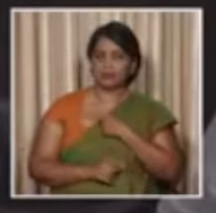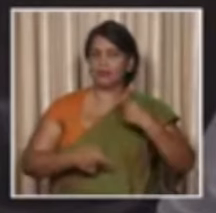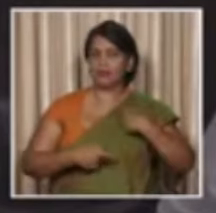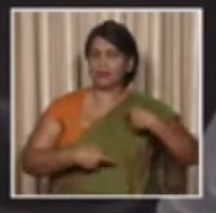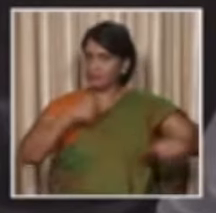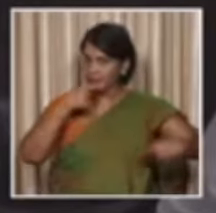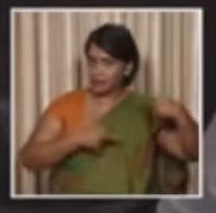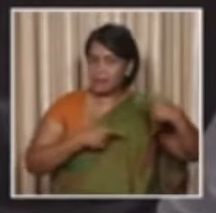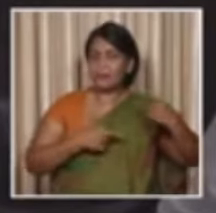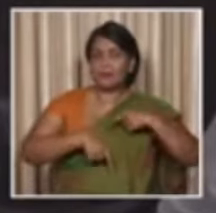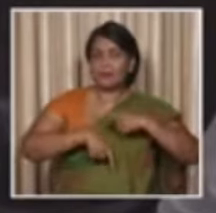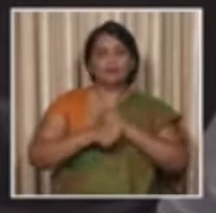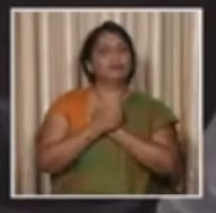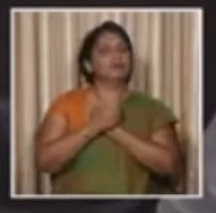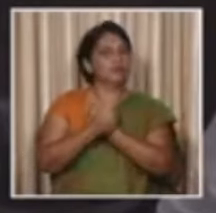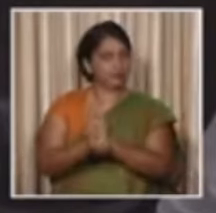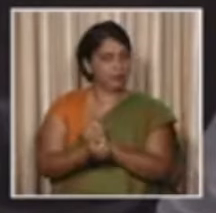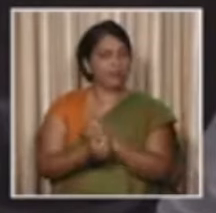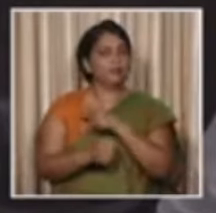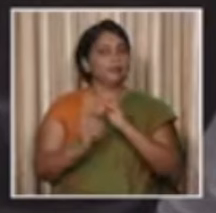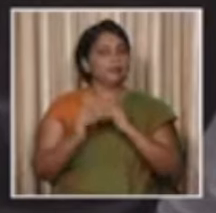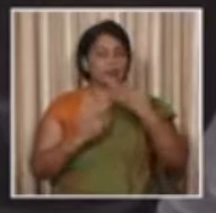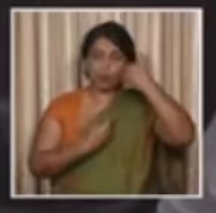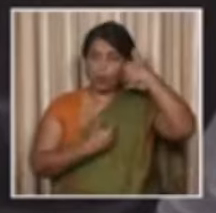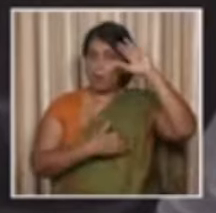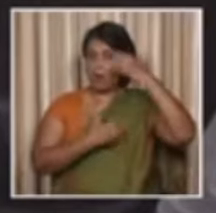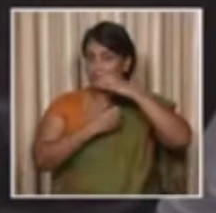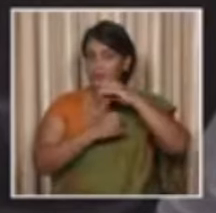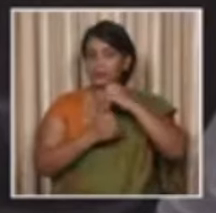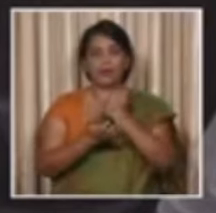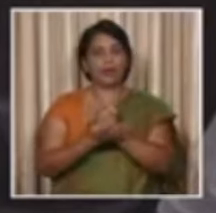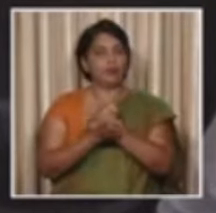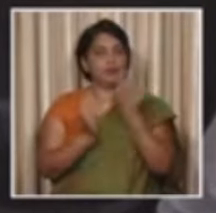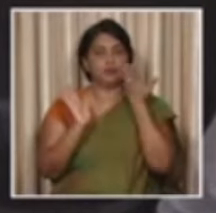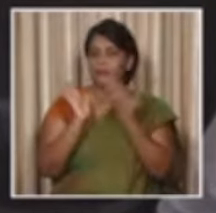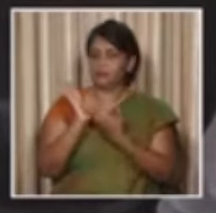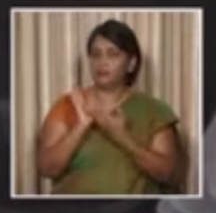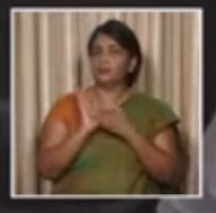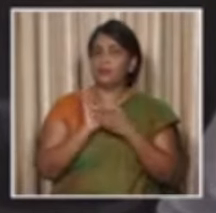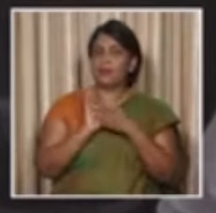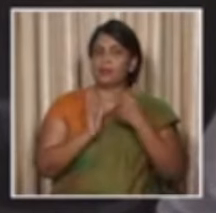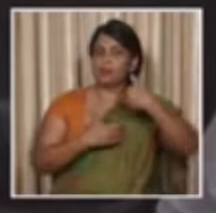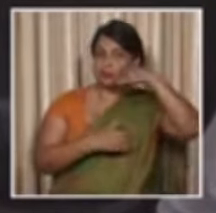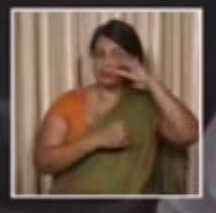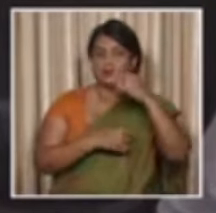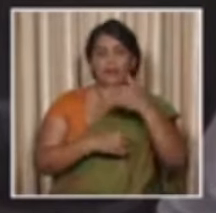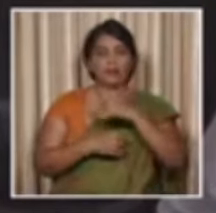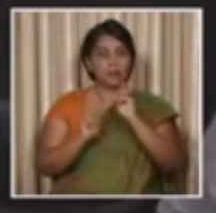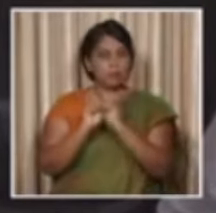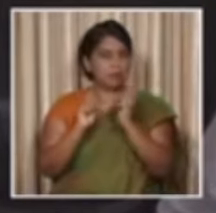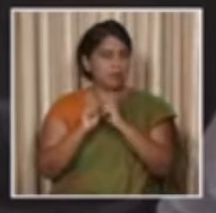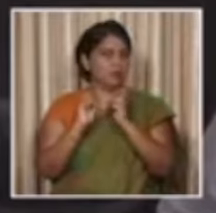அவர்கள் என்ன செய்தார்கள், தொல்பொருள் திணைக்களத்திடம் இருந்து ஒரு கடிதத்தை பெற்று தொல்பொருள் சின்னங்கள் சேதப்பட்ட கொடுத்ததாக பொய் வழக்கு போட்டிருக்கிறார்கள். நாங்கள்